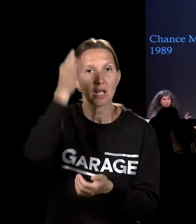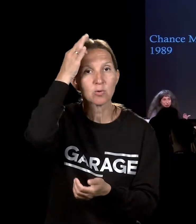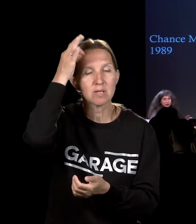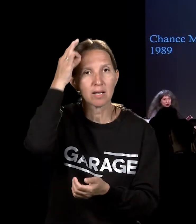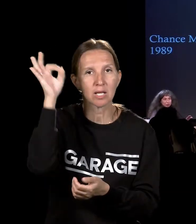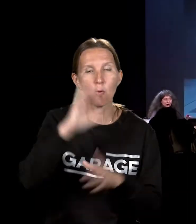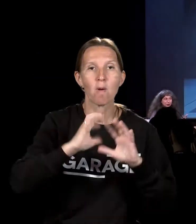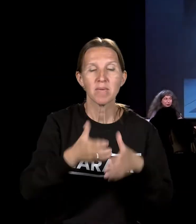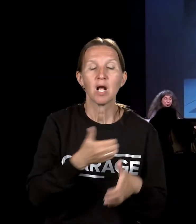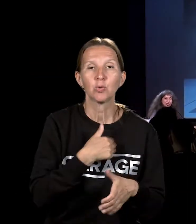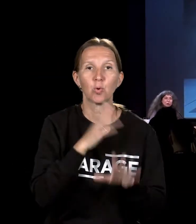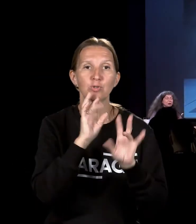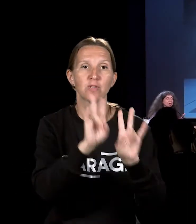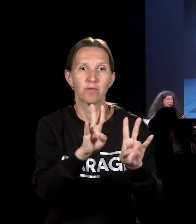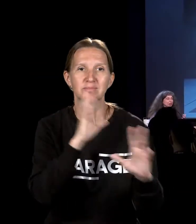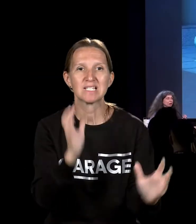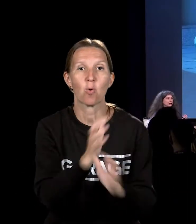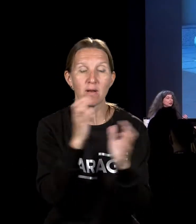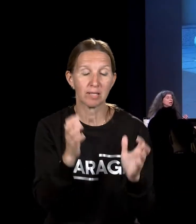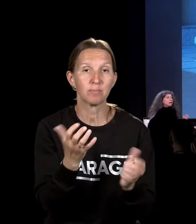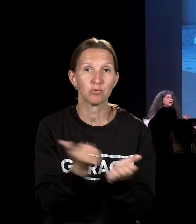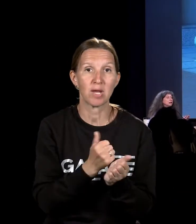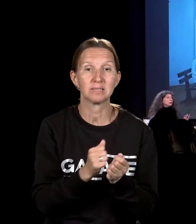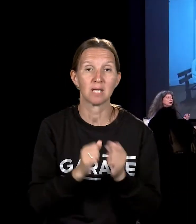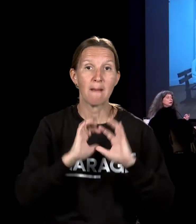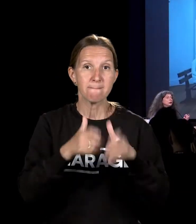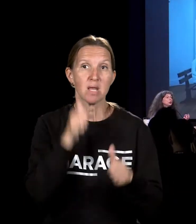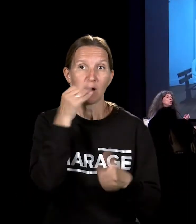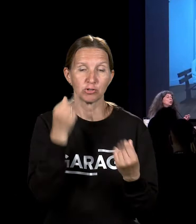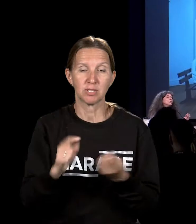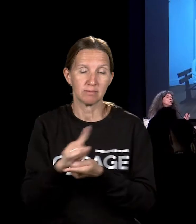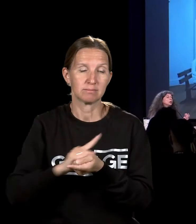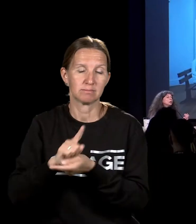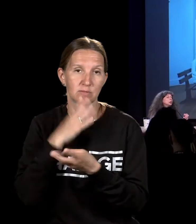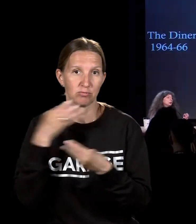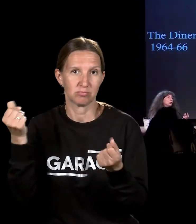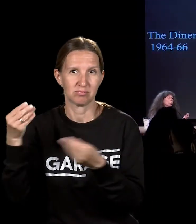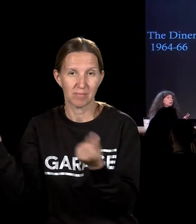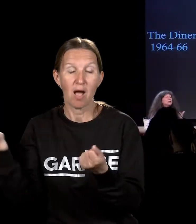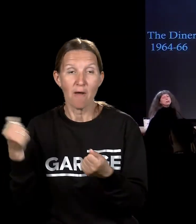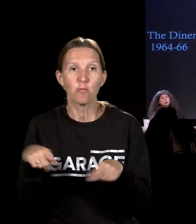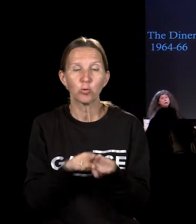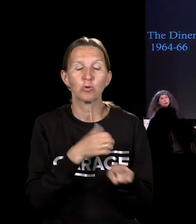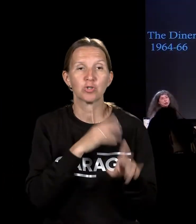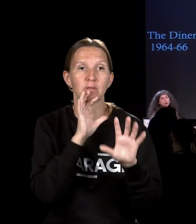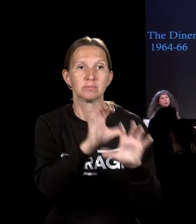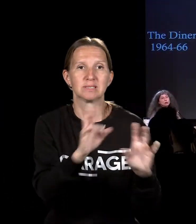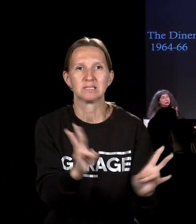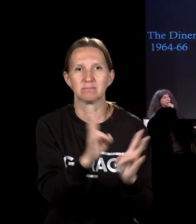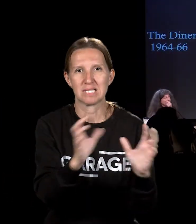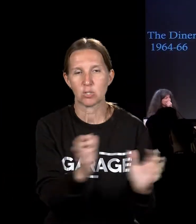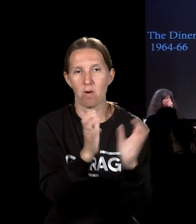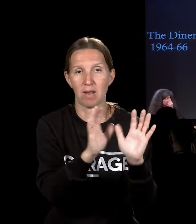миру, который он пытается запечатлеть, и который как бы исчезает на глазах, и есть удивительное сходство, тоже всеми абсолютно